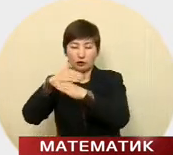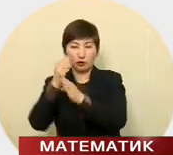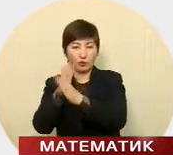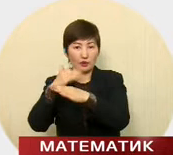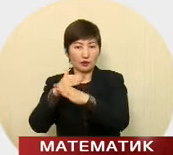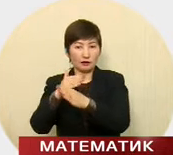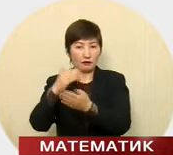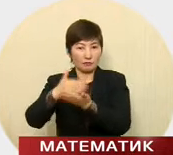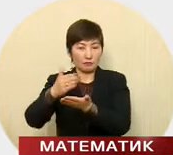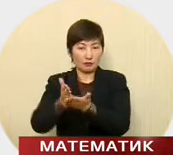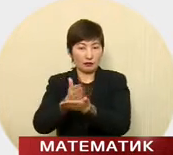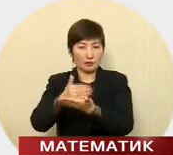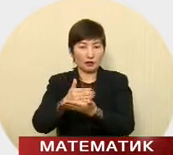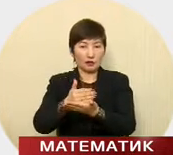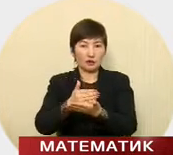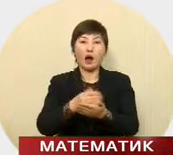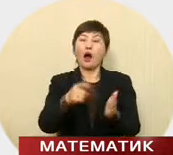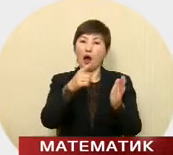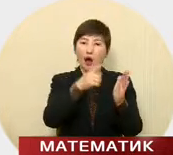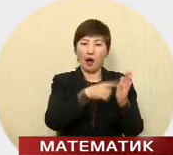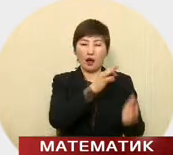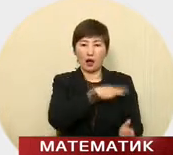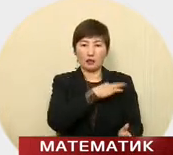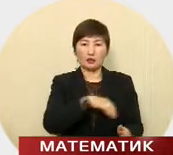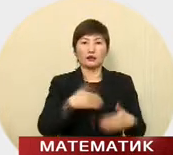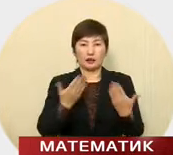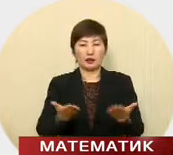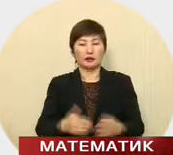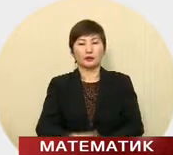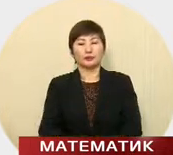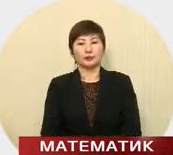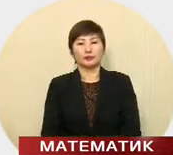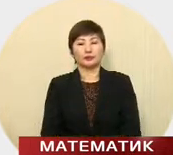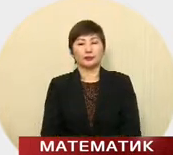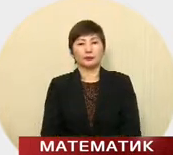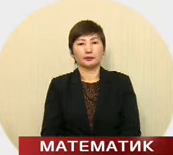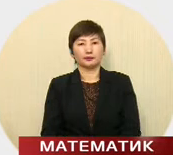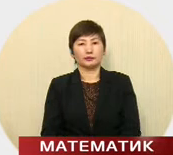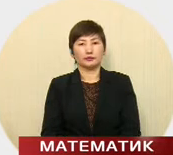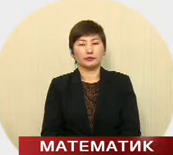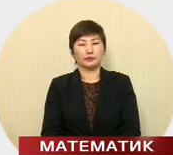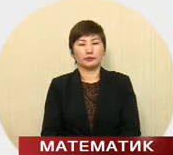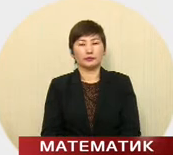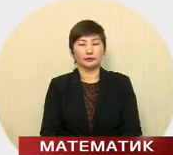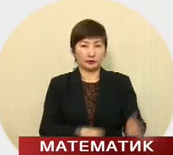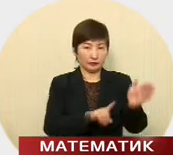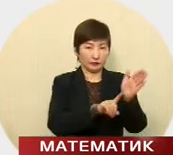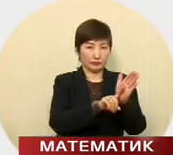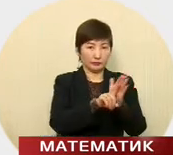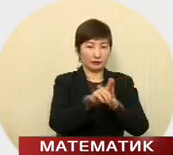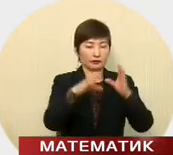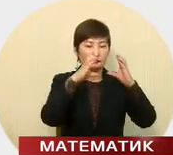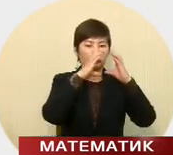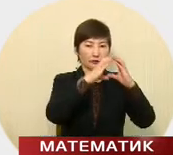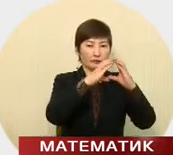үзээд дугуй диаграмм хэлбэр дугуй диаграммыг байгуулж үзье. За тэгэхээр эхлээд дугуйг 10